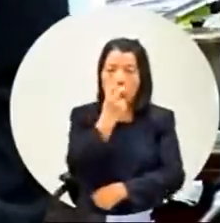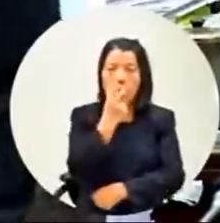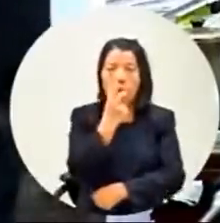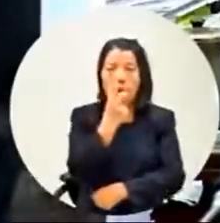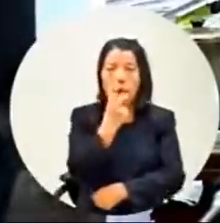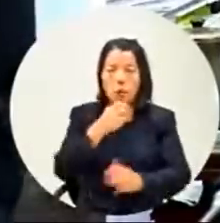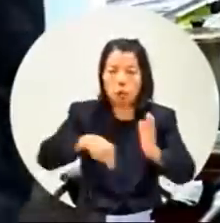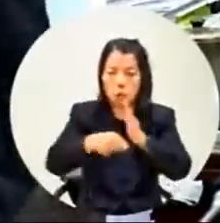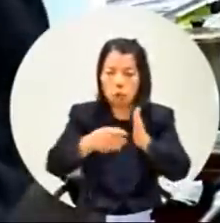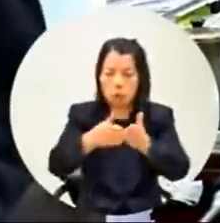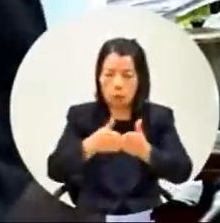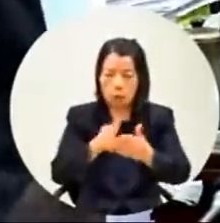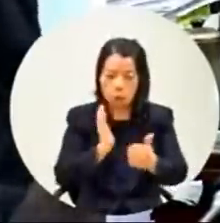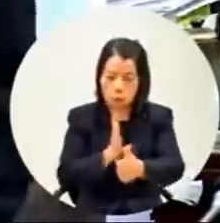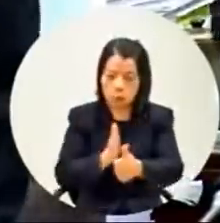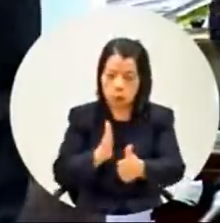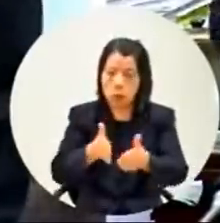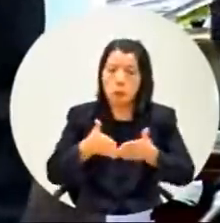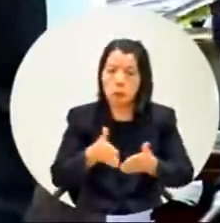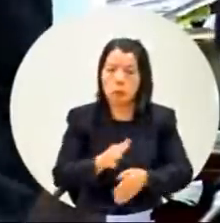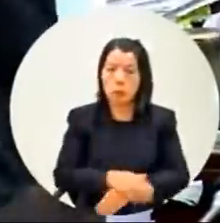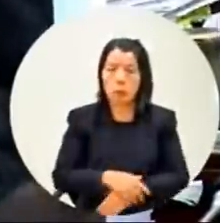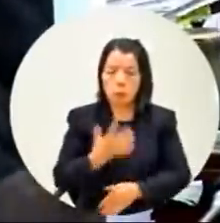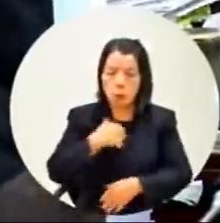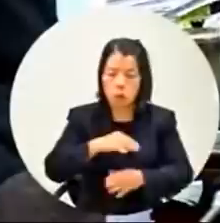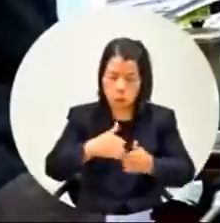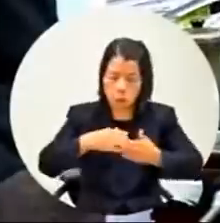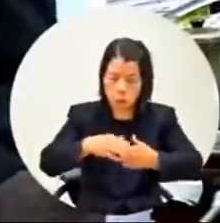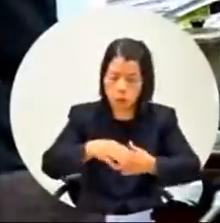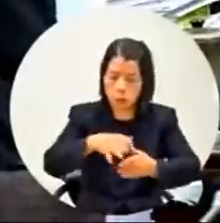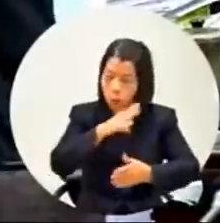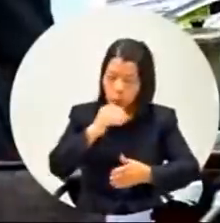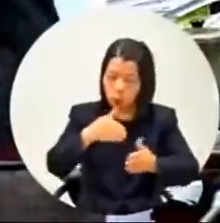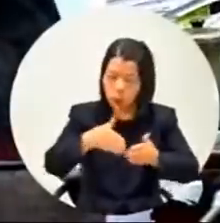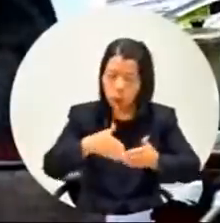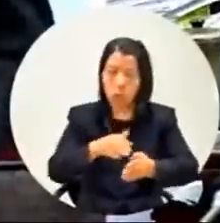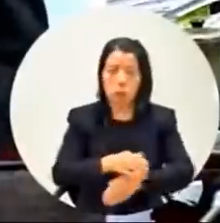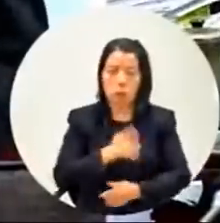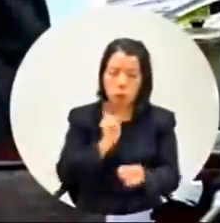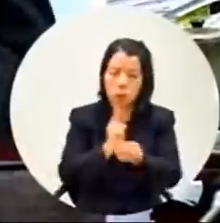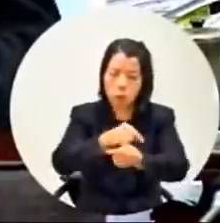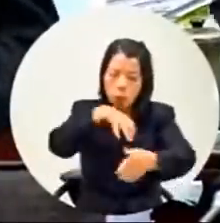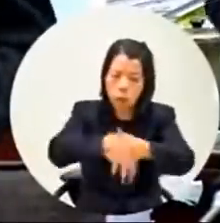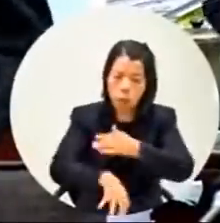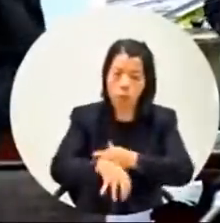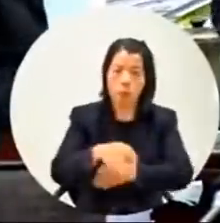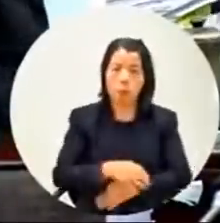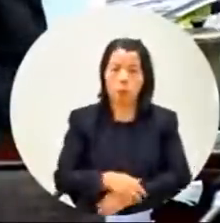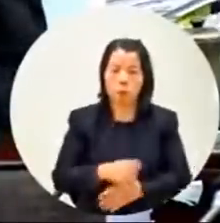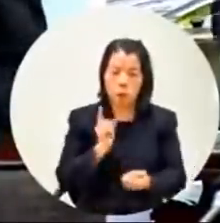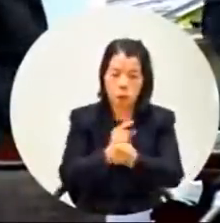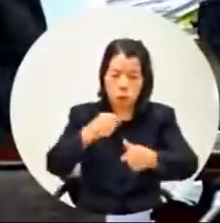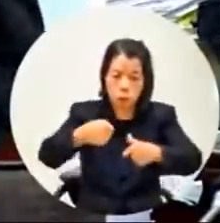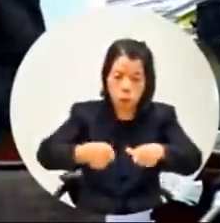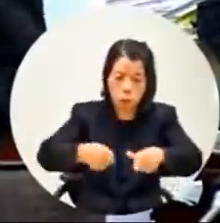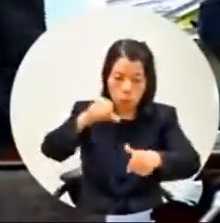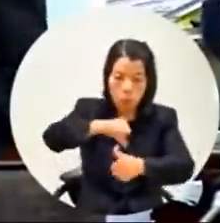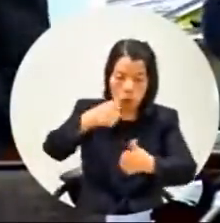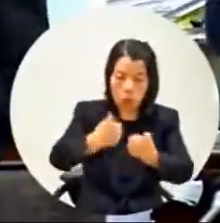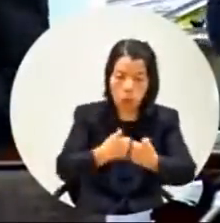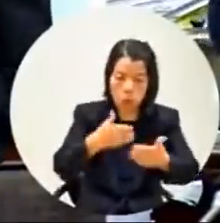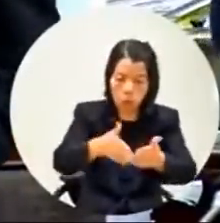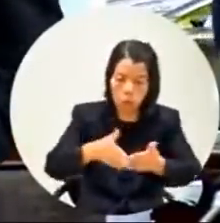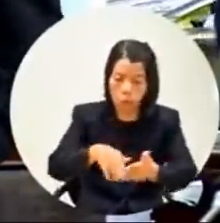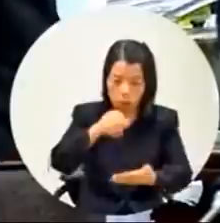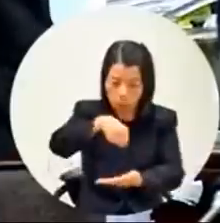查。 那个我们还是要再了解一下，就是说这一个里面的这些事，这些工程会的这一个惩